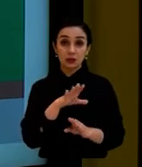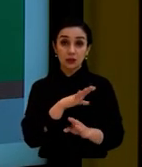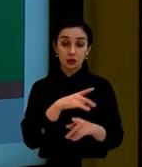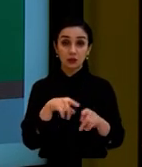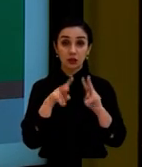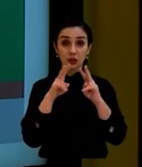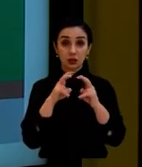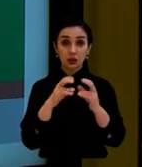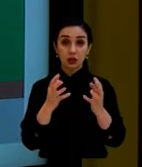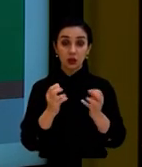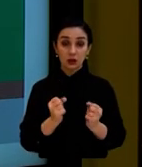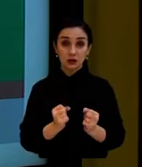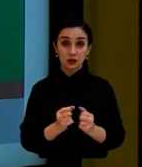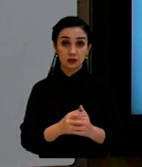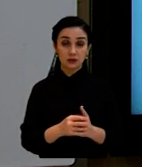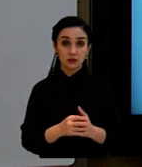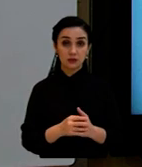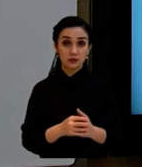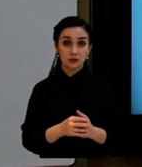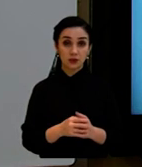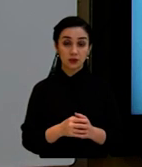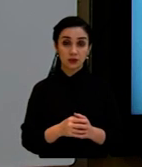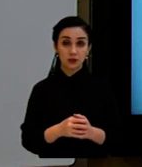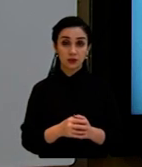bajarganligingizni tekshirib olaylik.